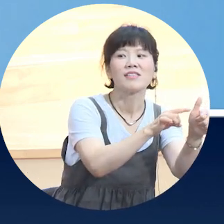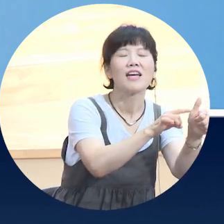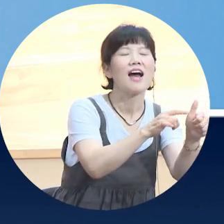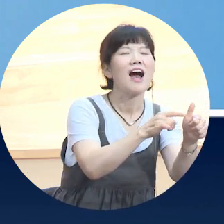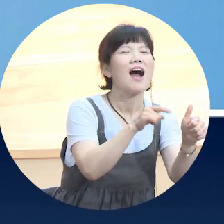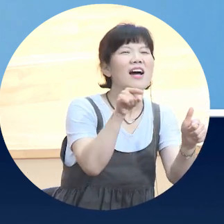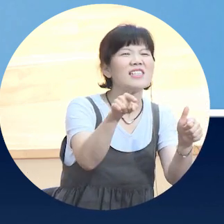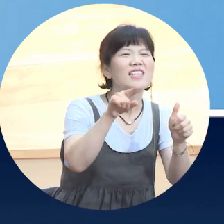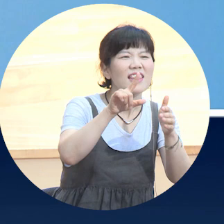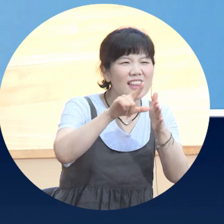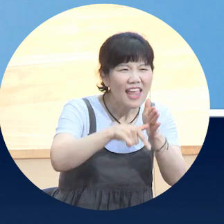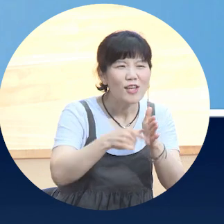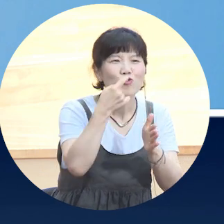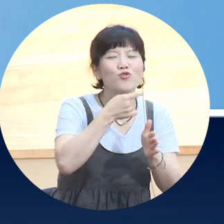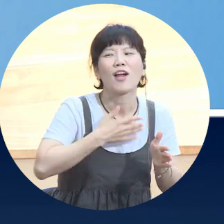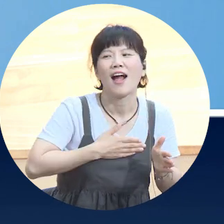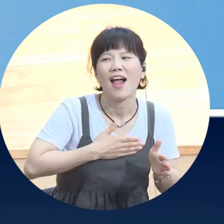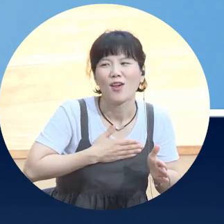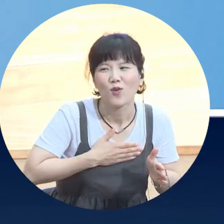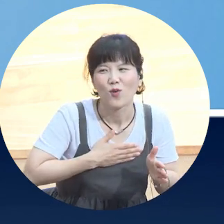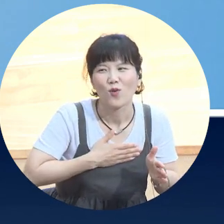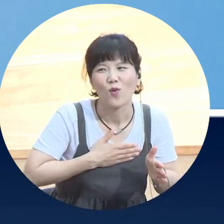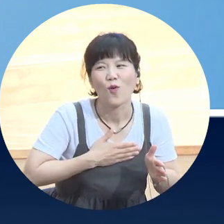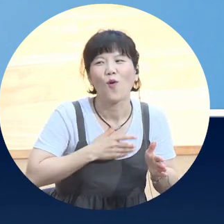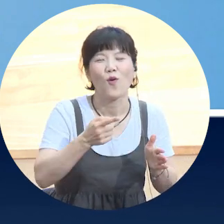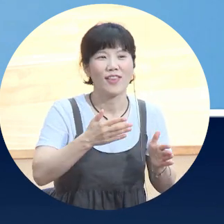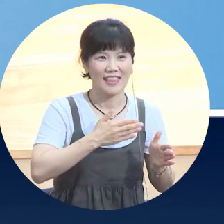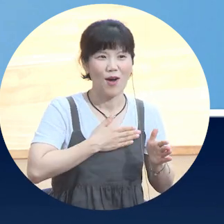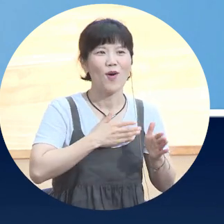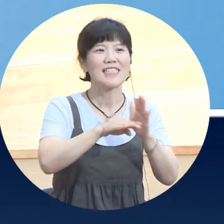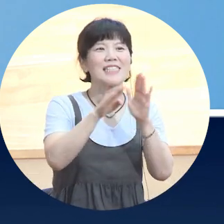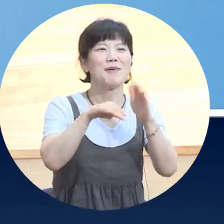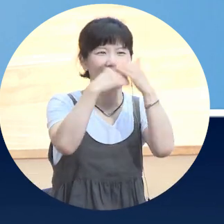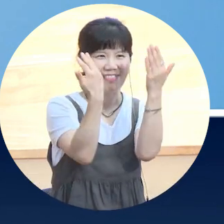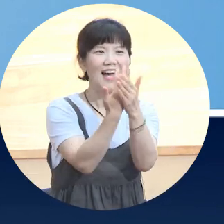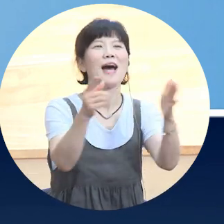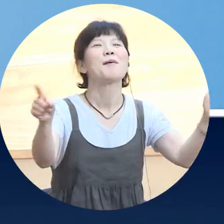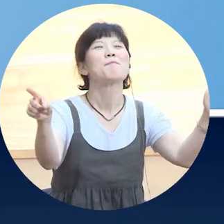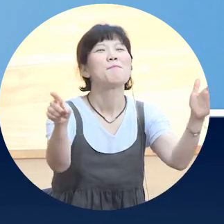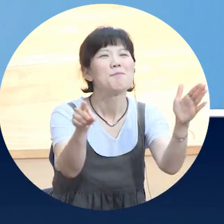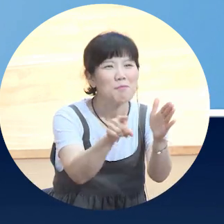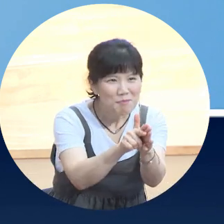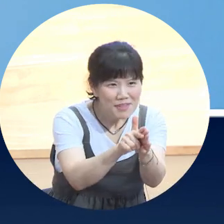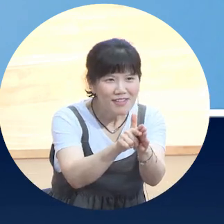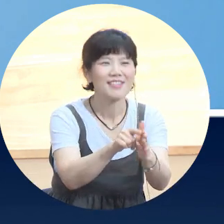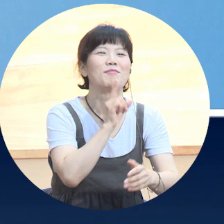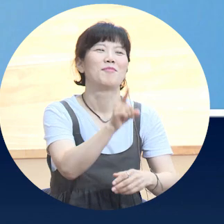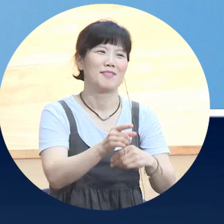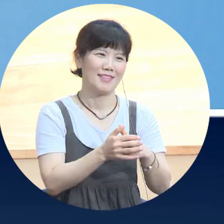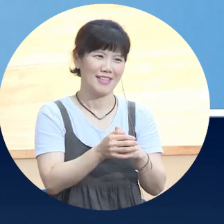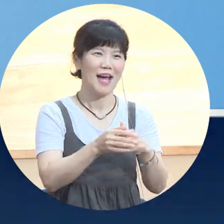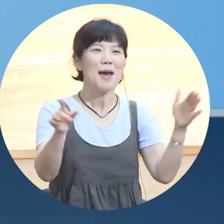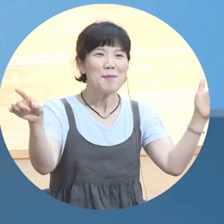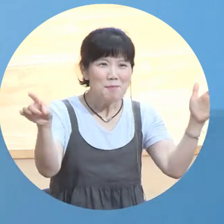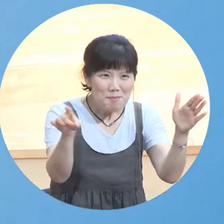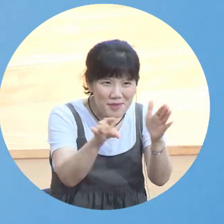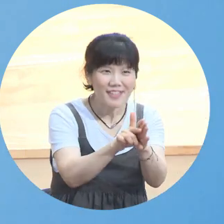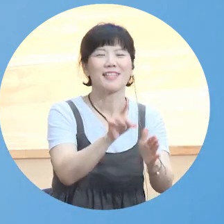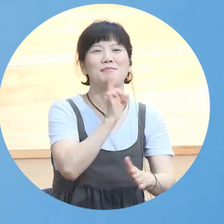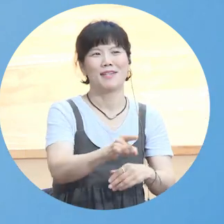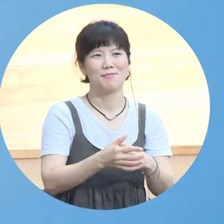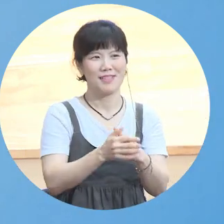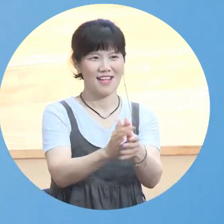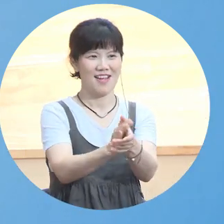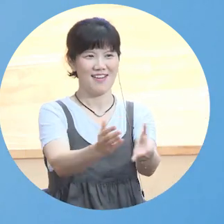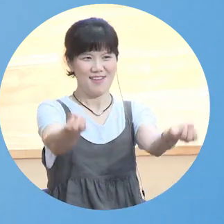아멘 자기와 온 집이 어떻게 해요 당 믿음이라 할렐루야 기적이